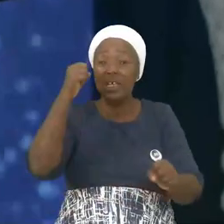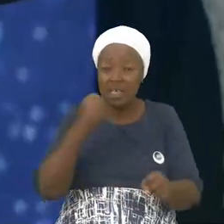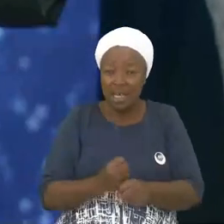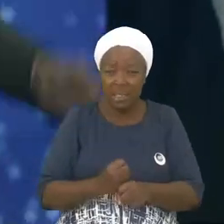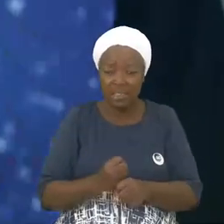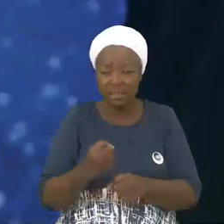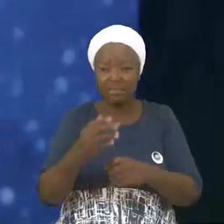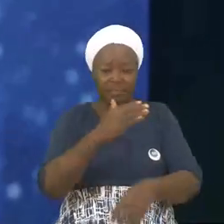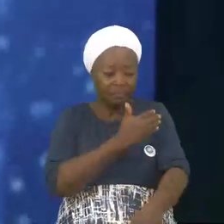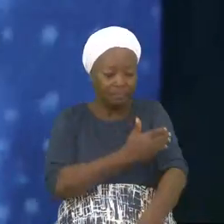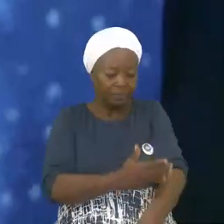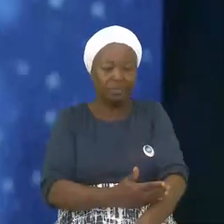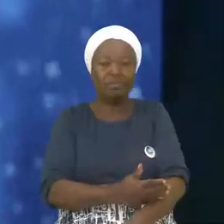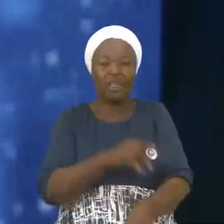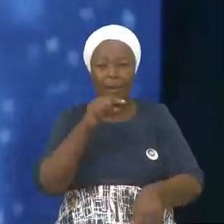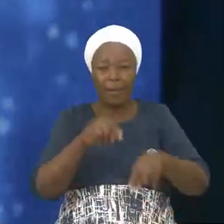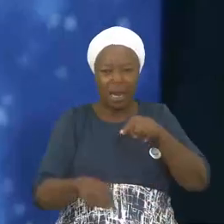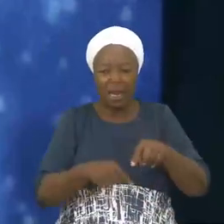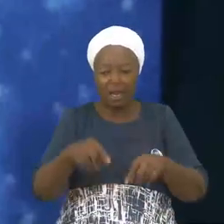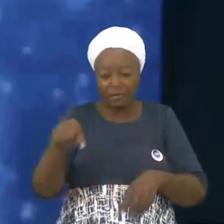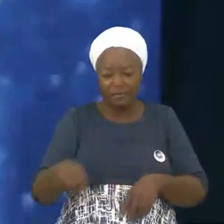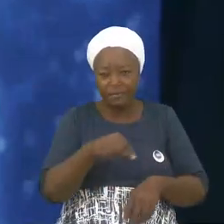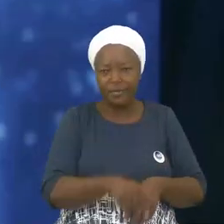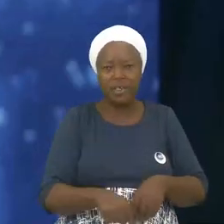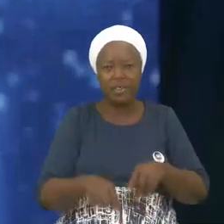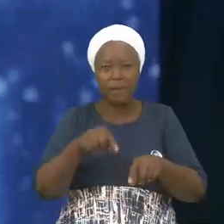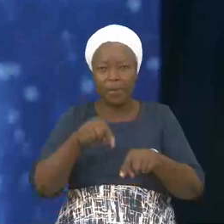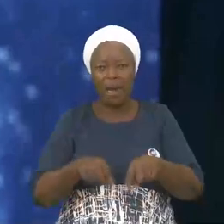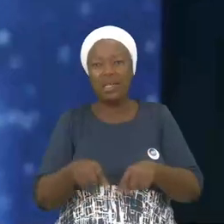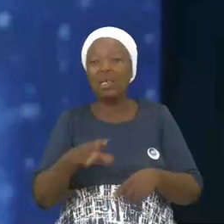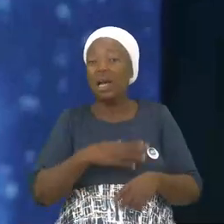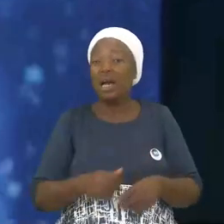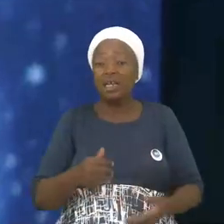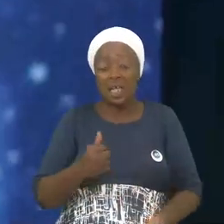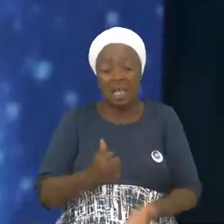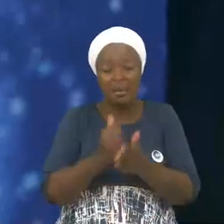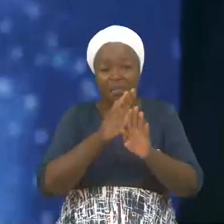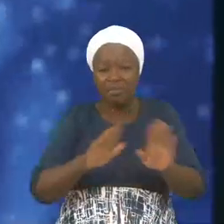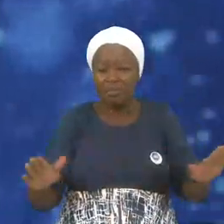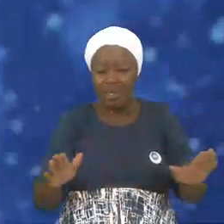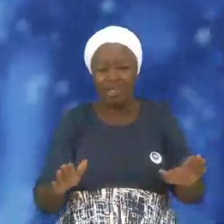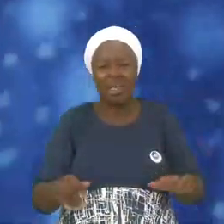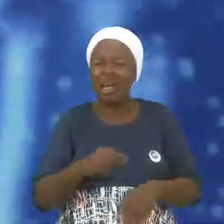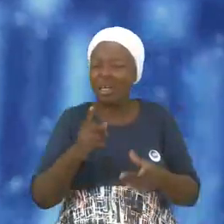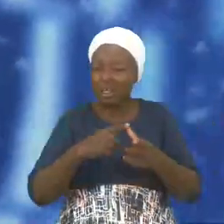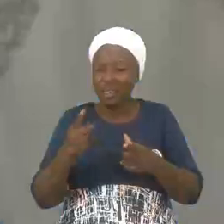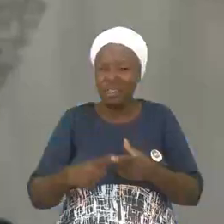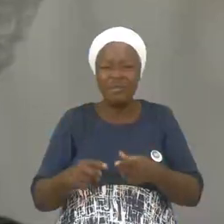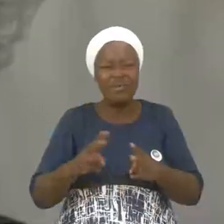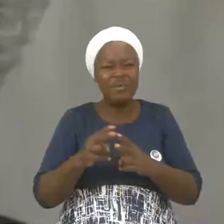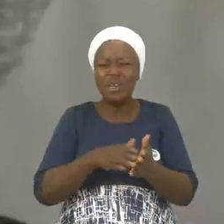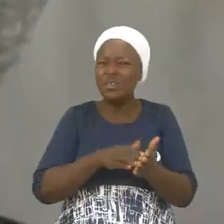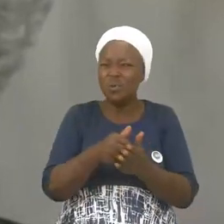était paralysé depuis 25 ans. Les mains paralysées, les pieds paralysés,